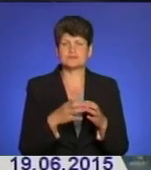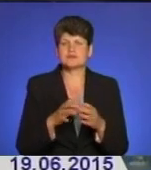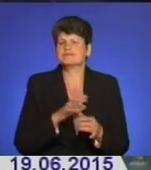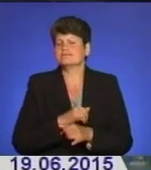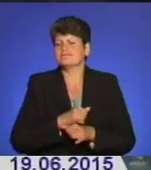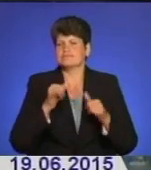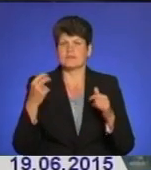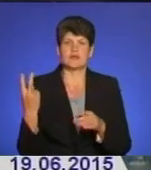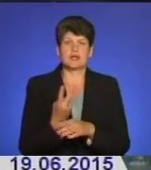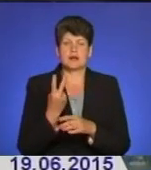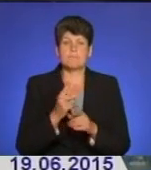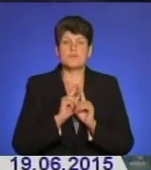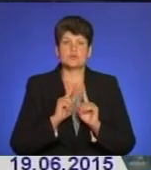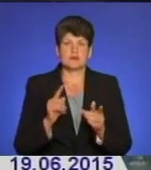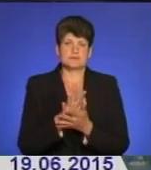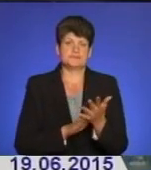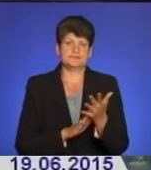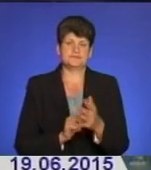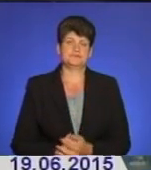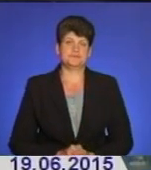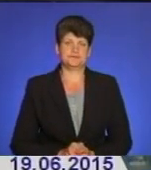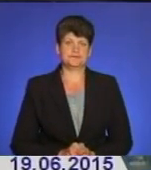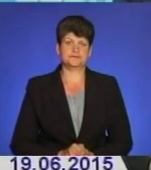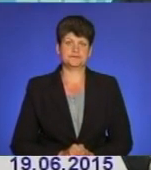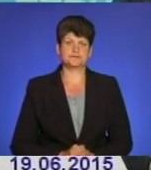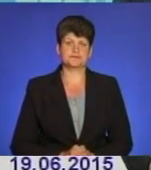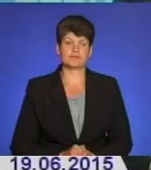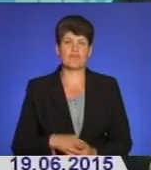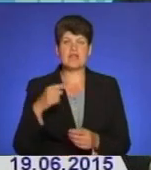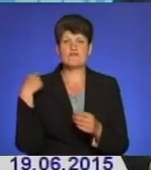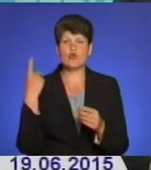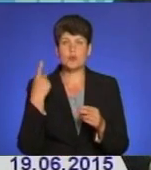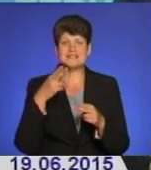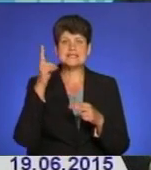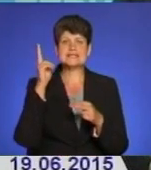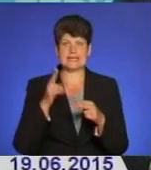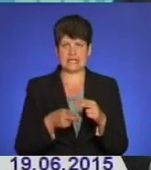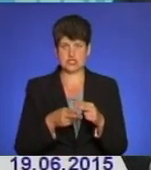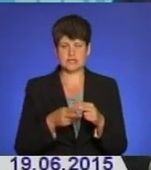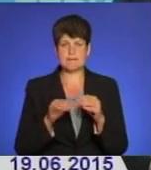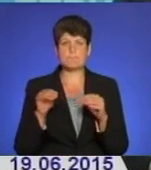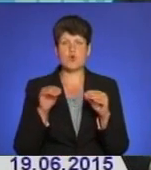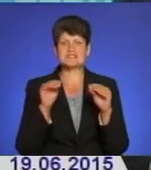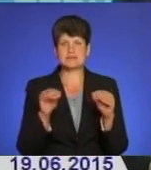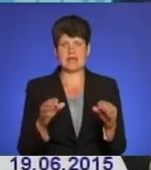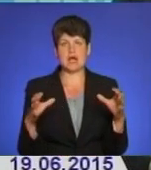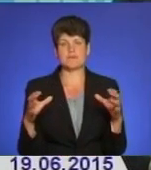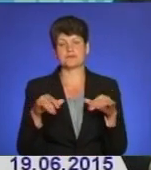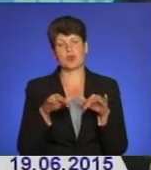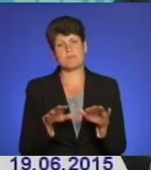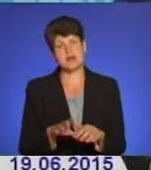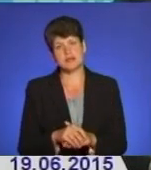Про особливості посівної цього року – в матеріалі моїх колег. В області закінчилась посівна кампанія.